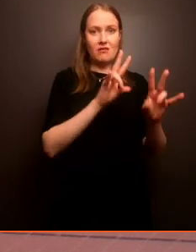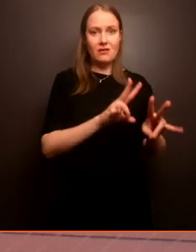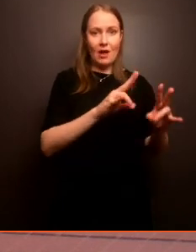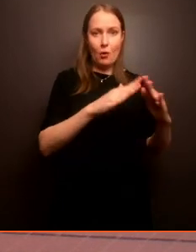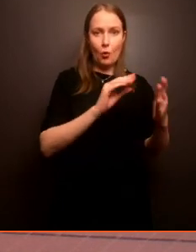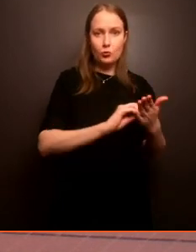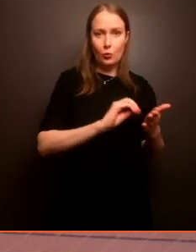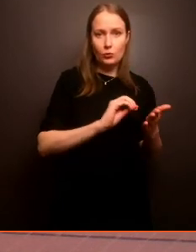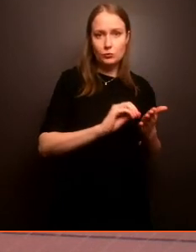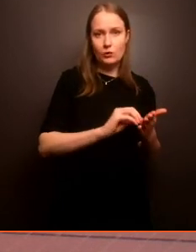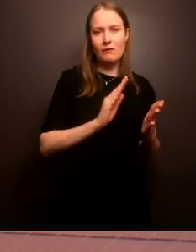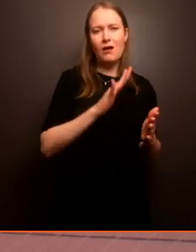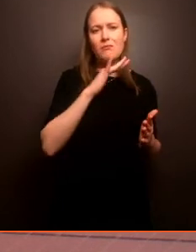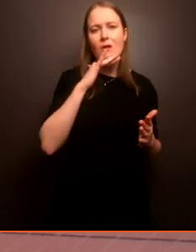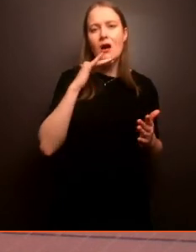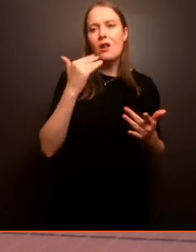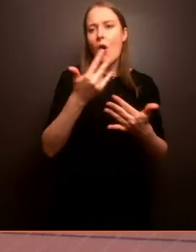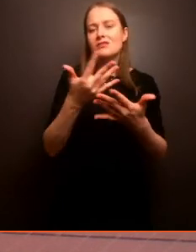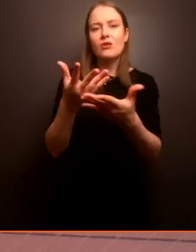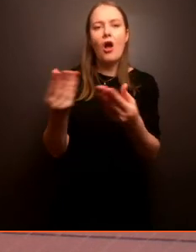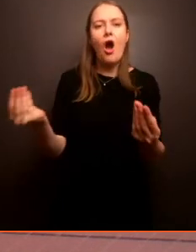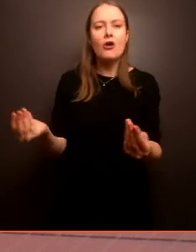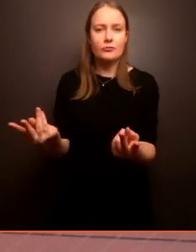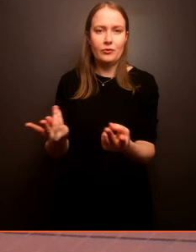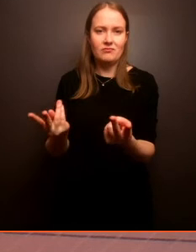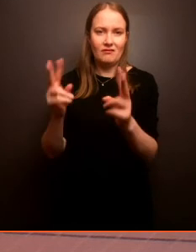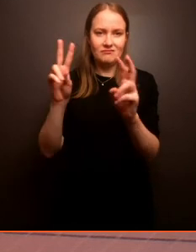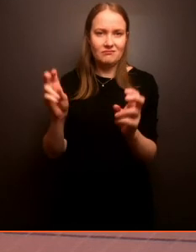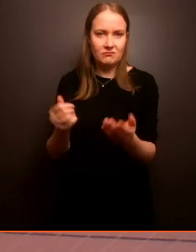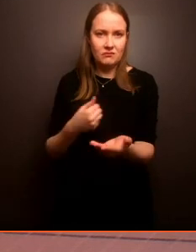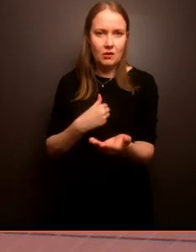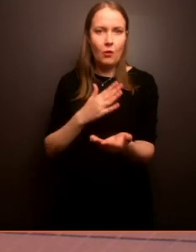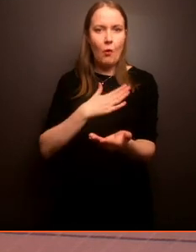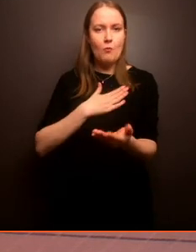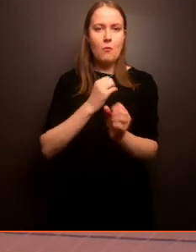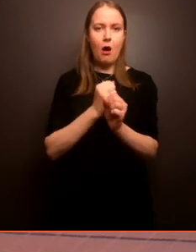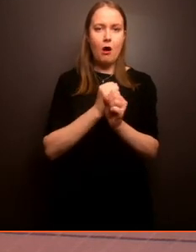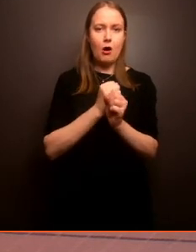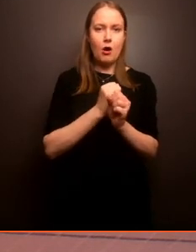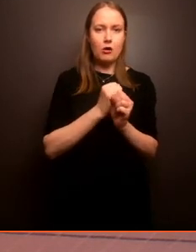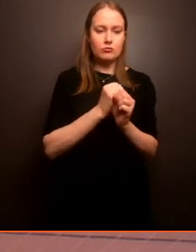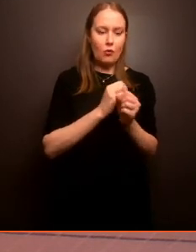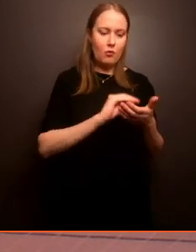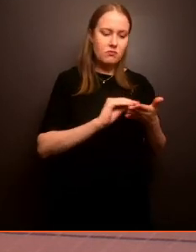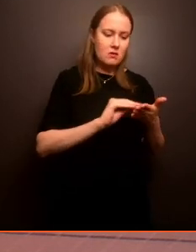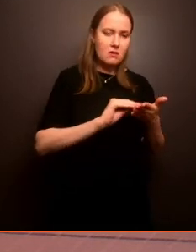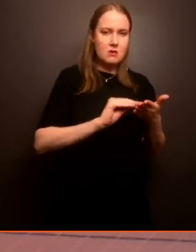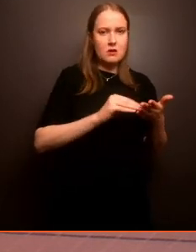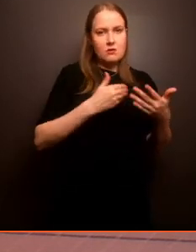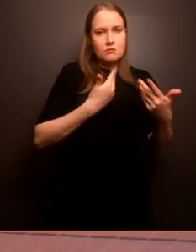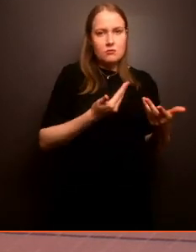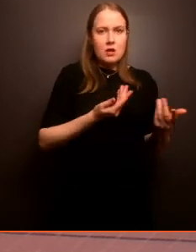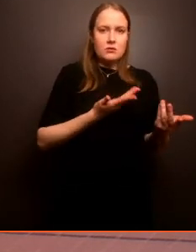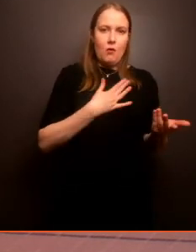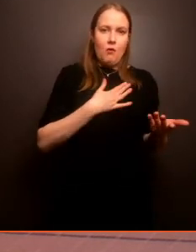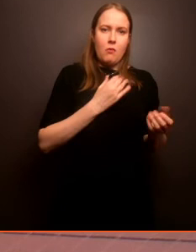on tegelikult väga palju kaotanud, nad on pidanud väga palju oma nii-öelda töö tegemises ümber korraldama, sest